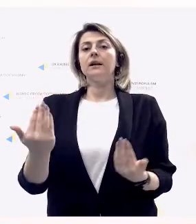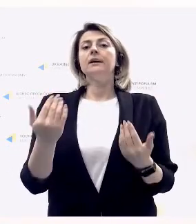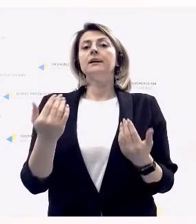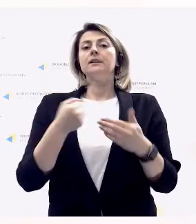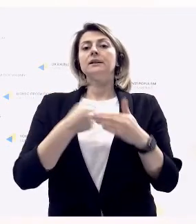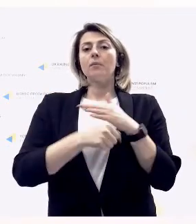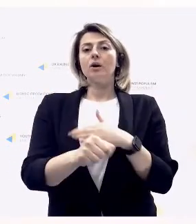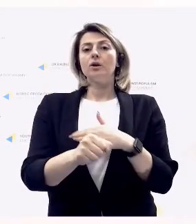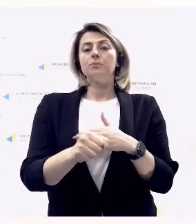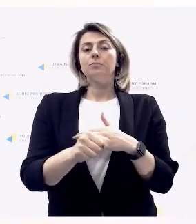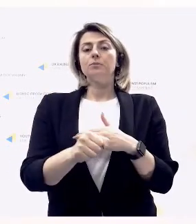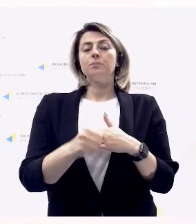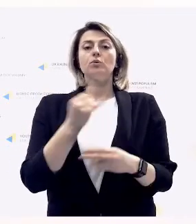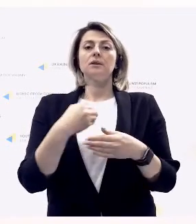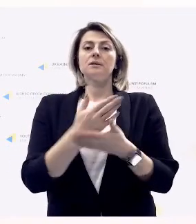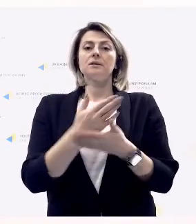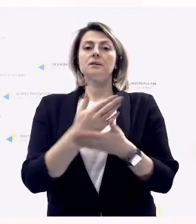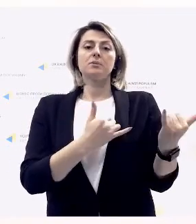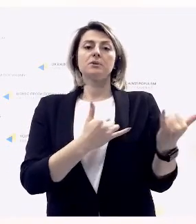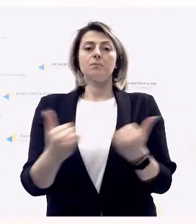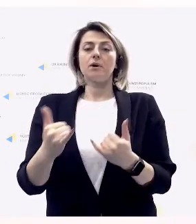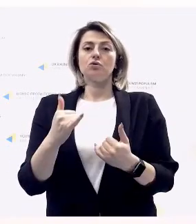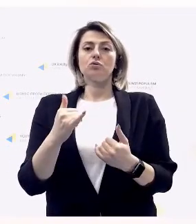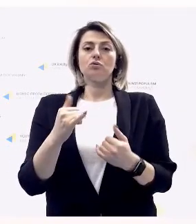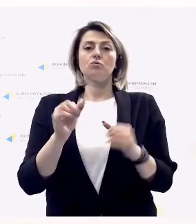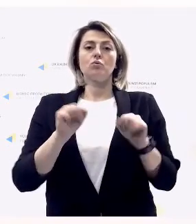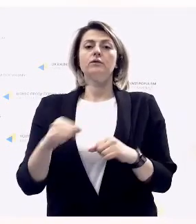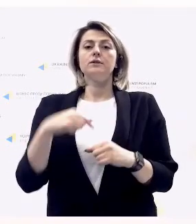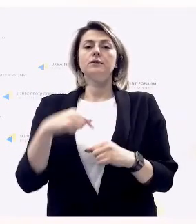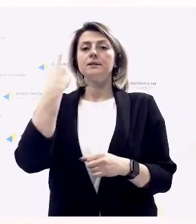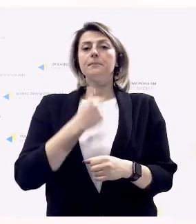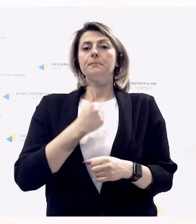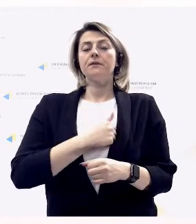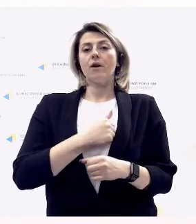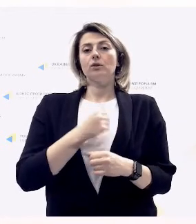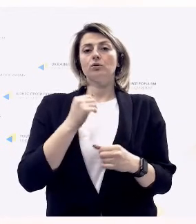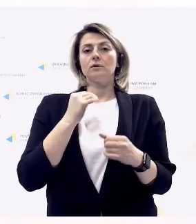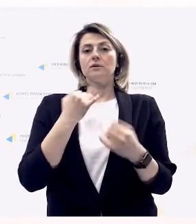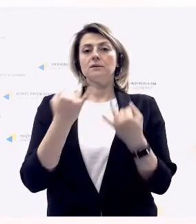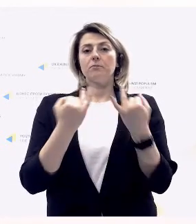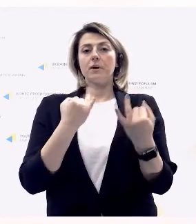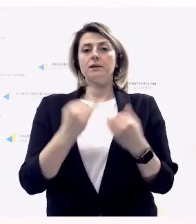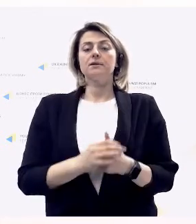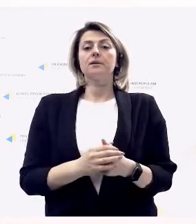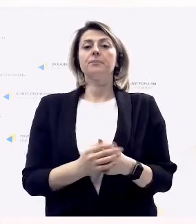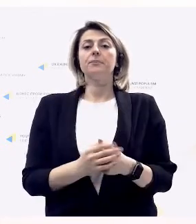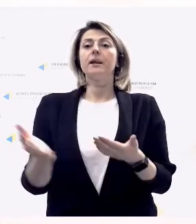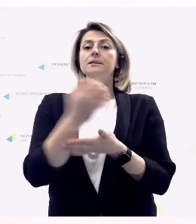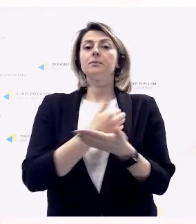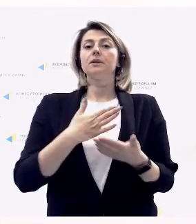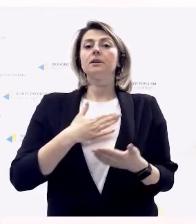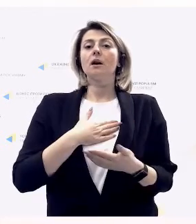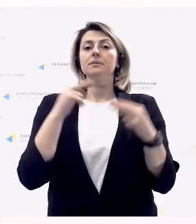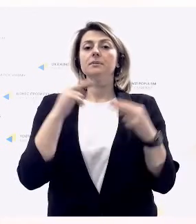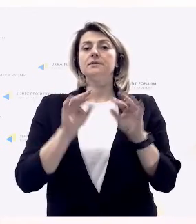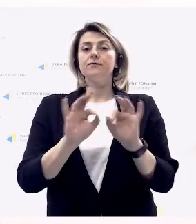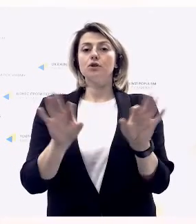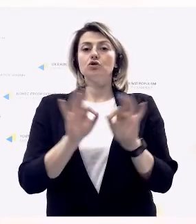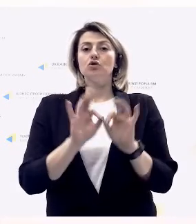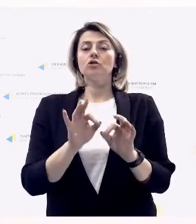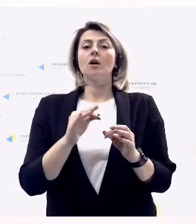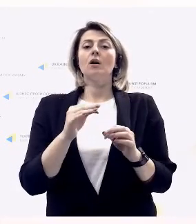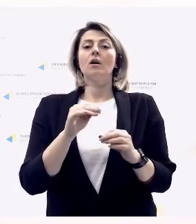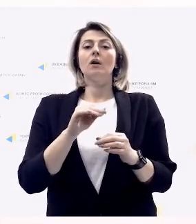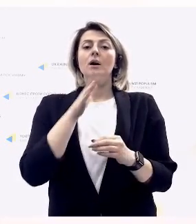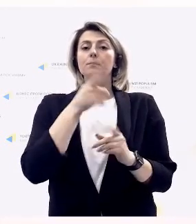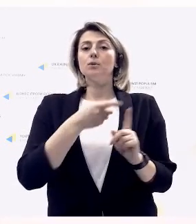не забезпечують можливості правильної співбесіди. Зібрані нами свідчення під час інтерв'ю, а так